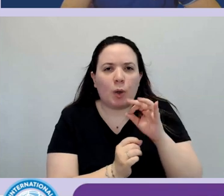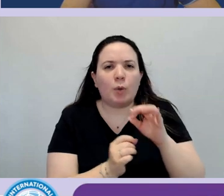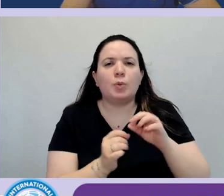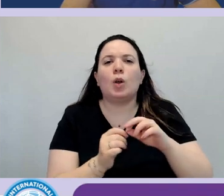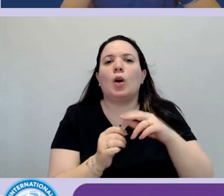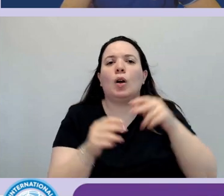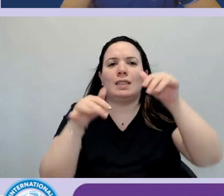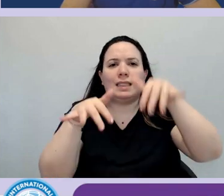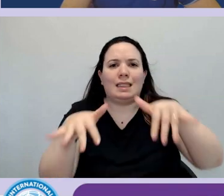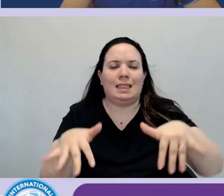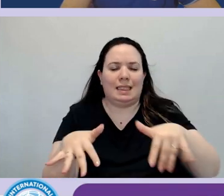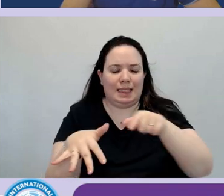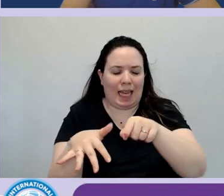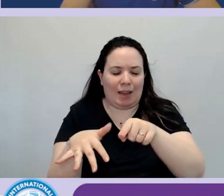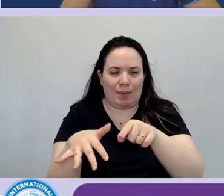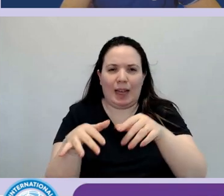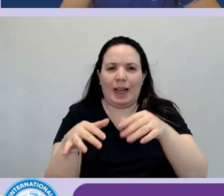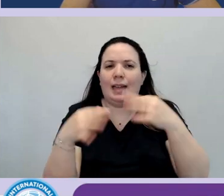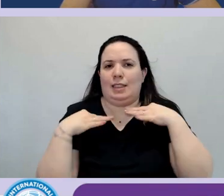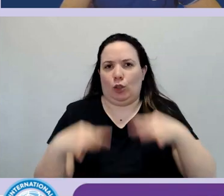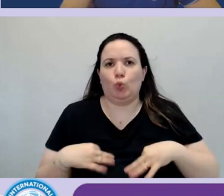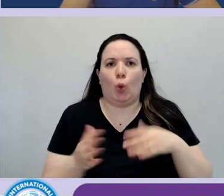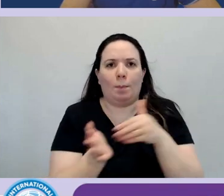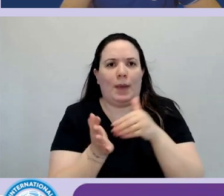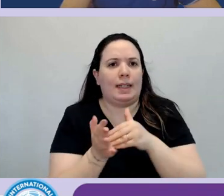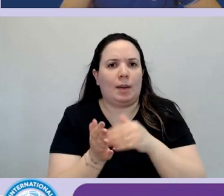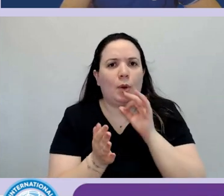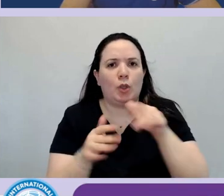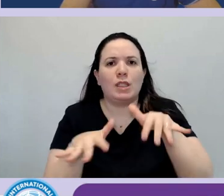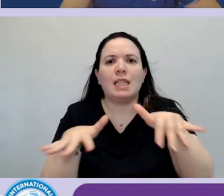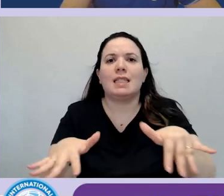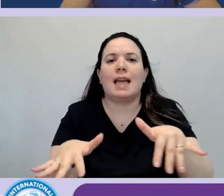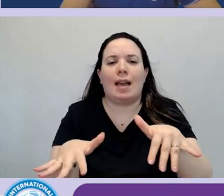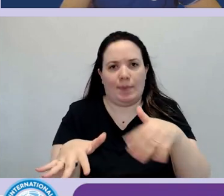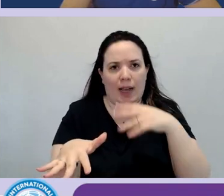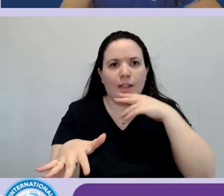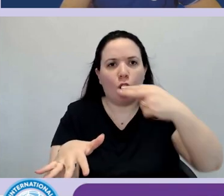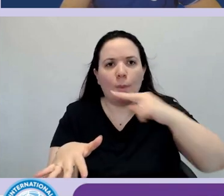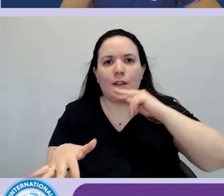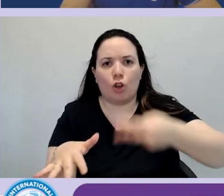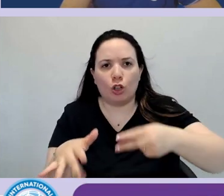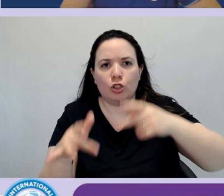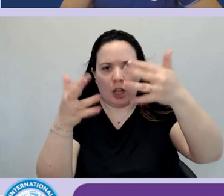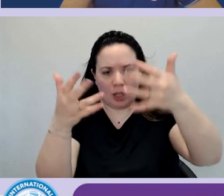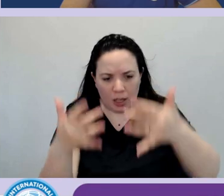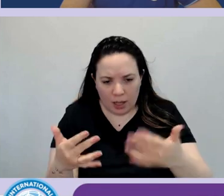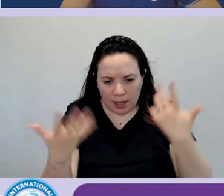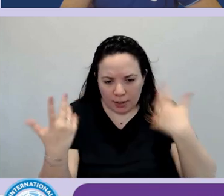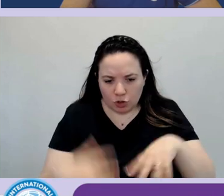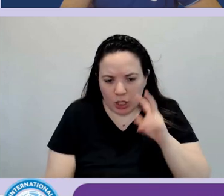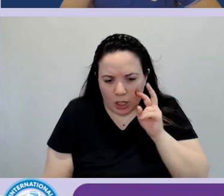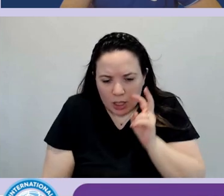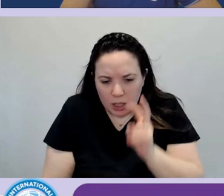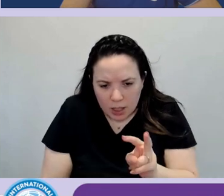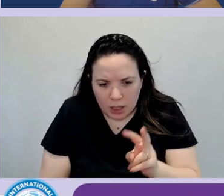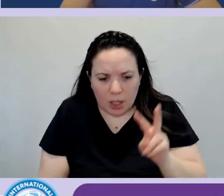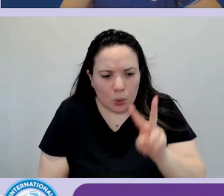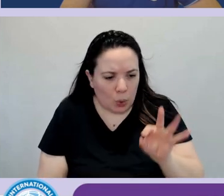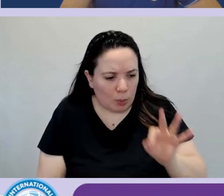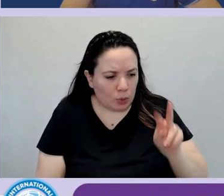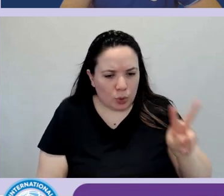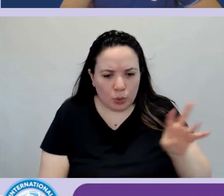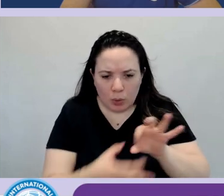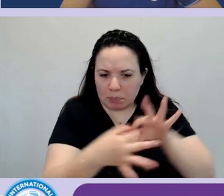autenticazione proposto da un istituto bancario e attualmente fosse già non compliance rispetto alle